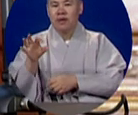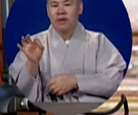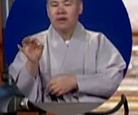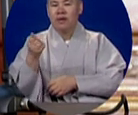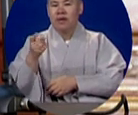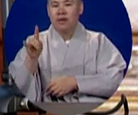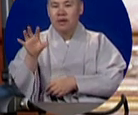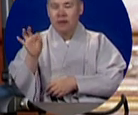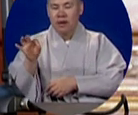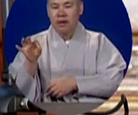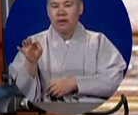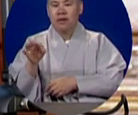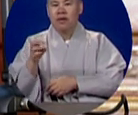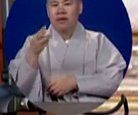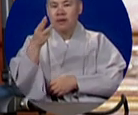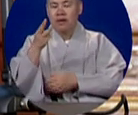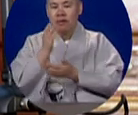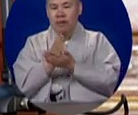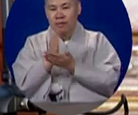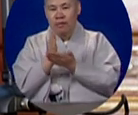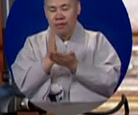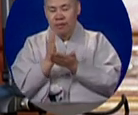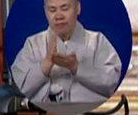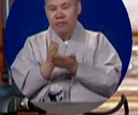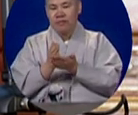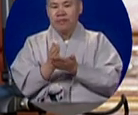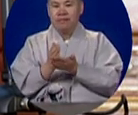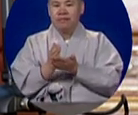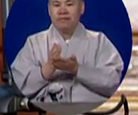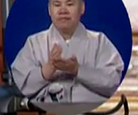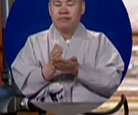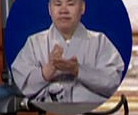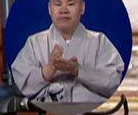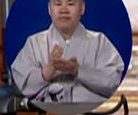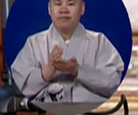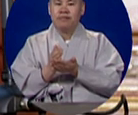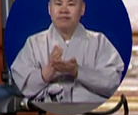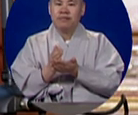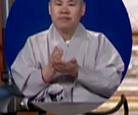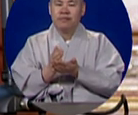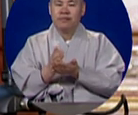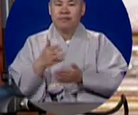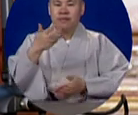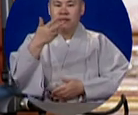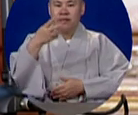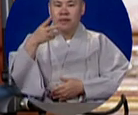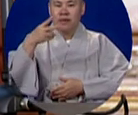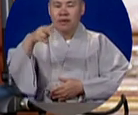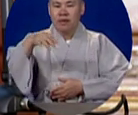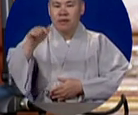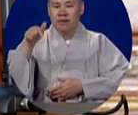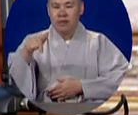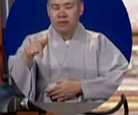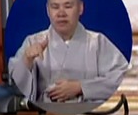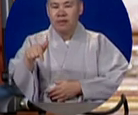가지는 그 팔식을